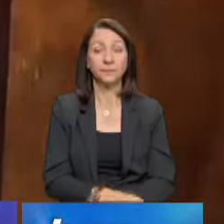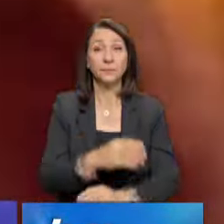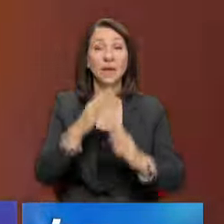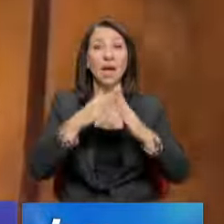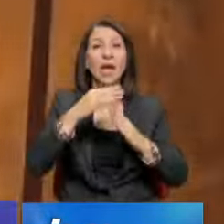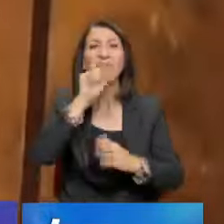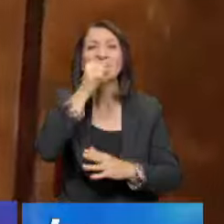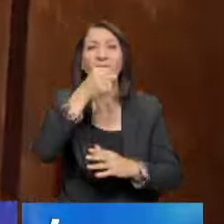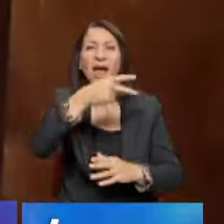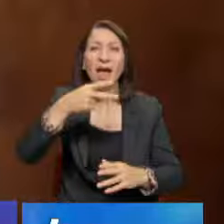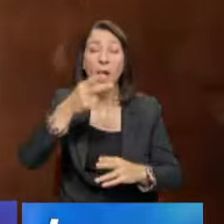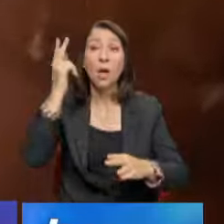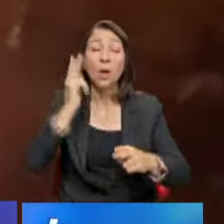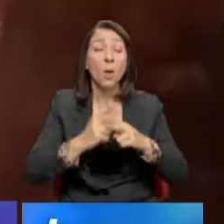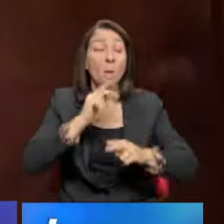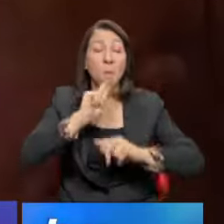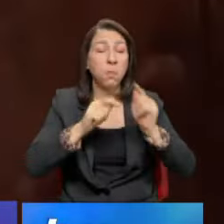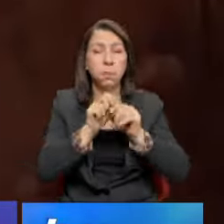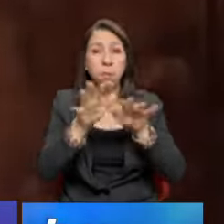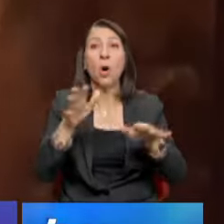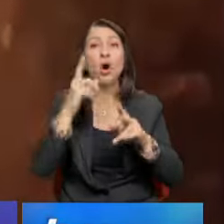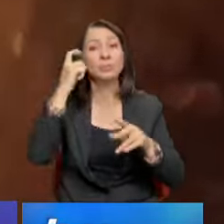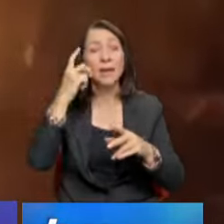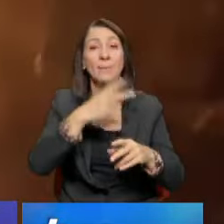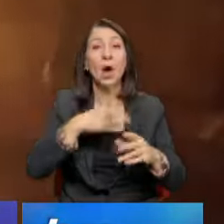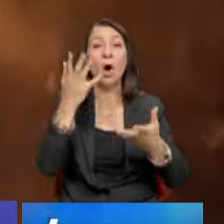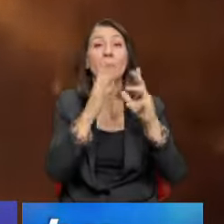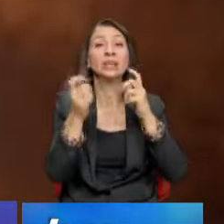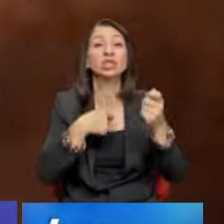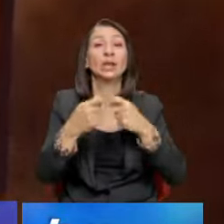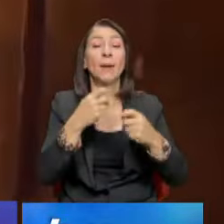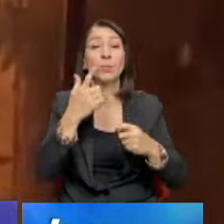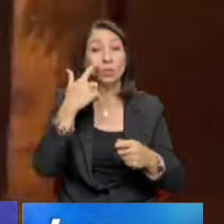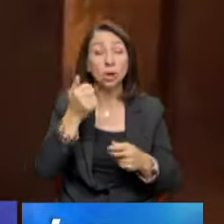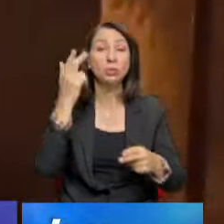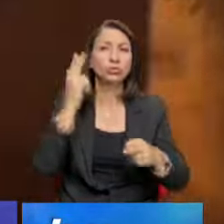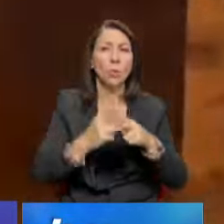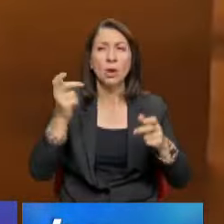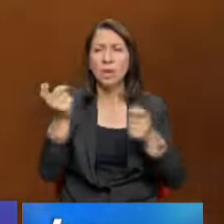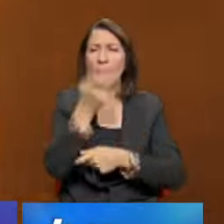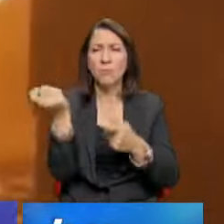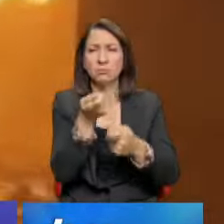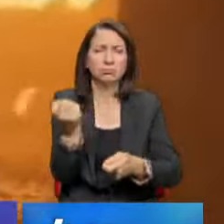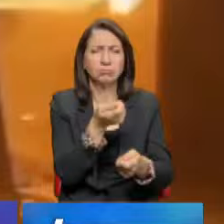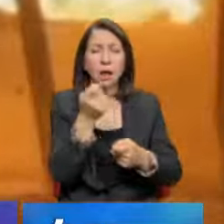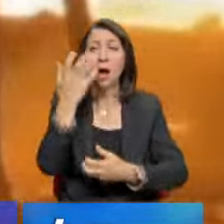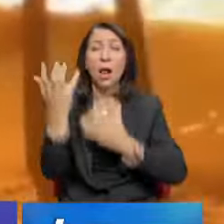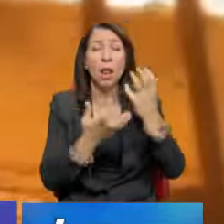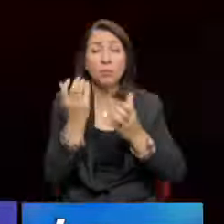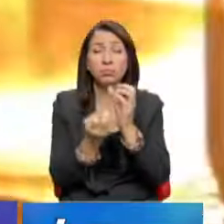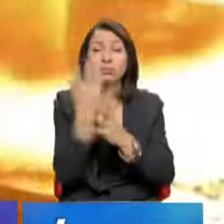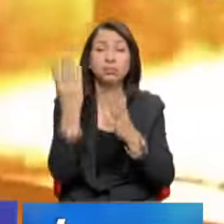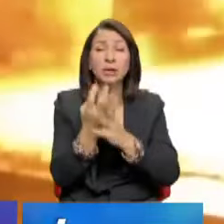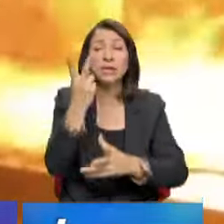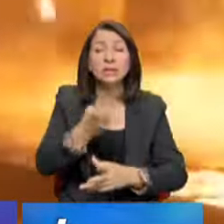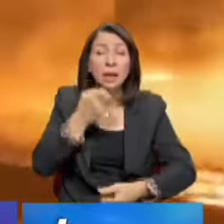Yapı ahşaptı, alevler çok hızlı yayıldı. Osmaniye Belediyesi ve Orman İşletme Müdürlüğü ekipleri yangına dört koldan müdahale etti. Parlayan alevlerle iki